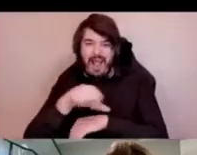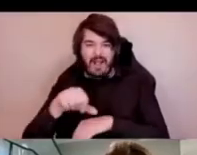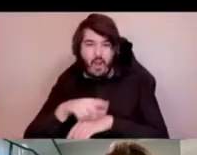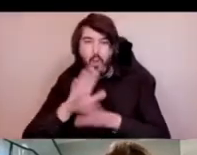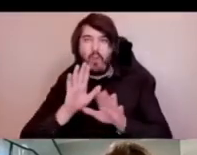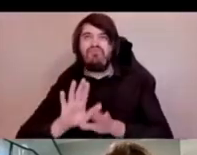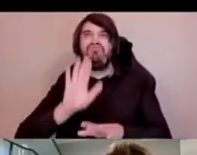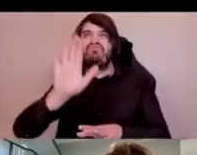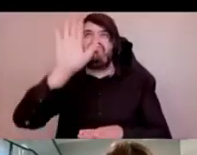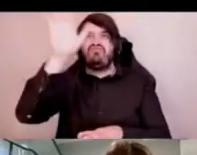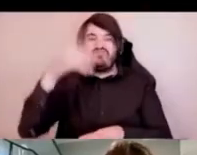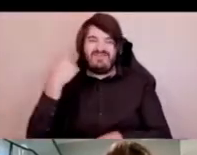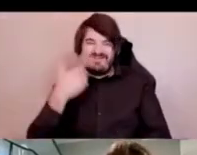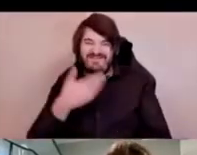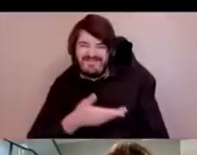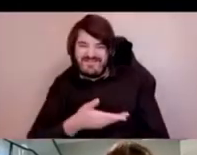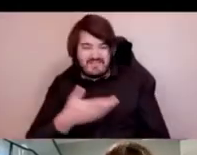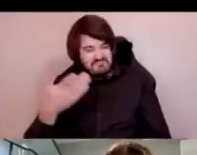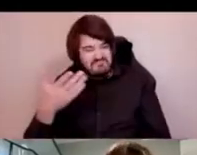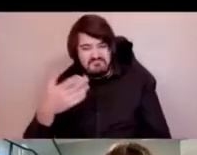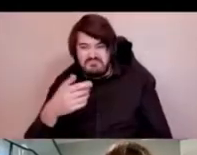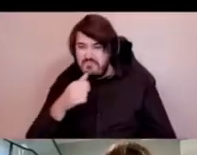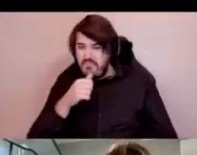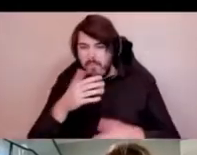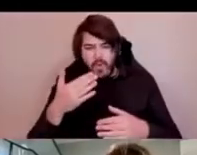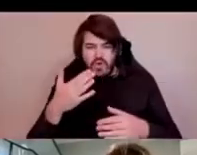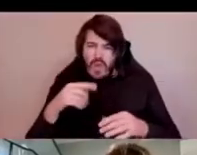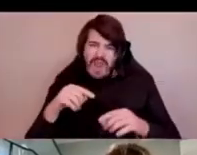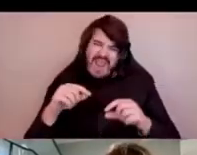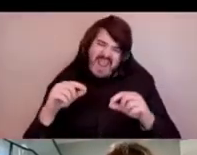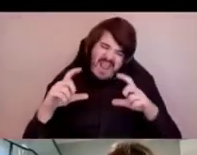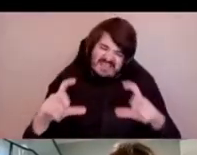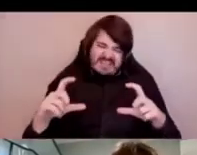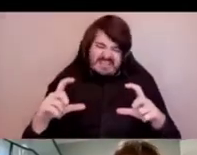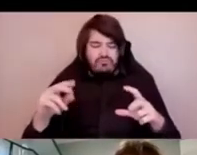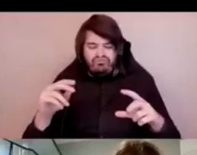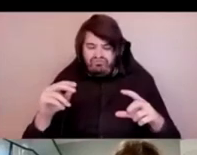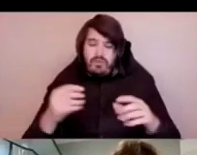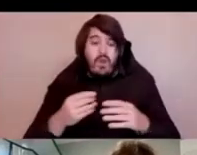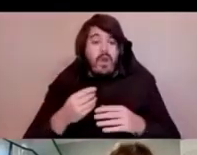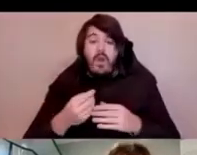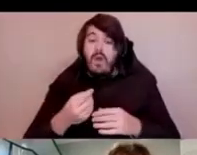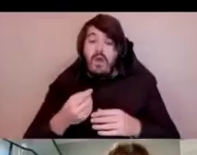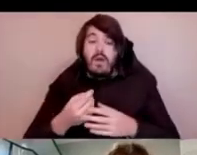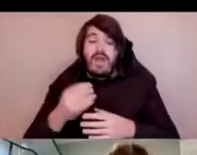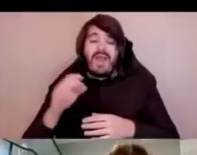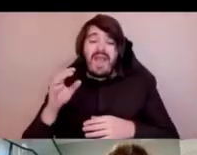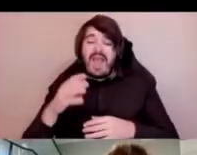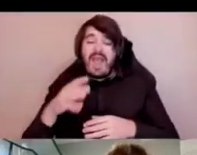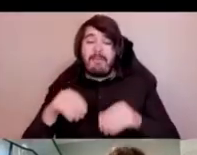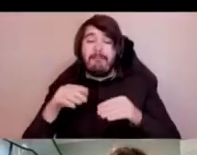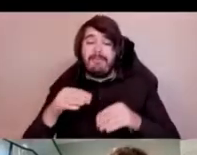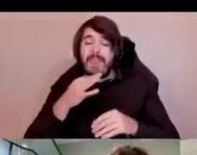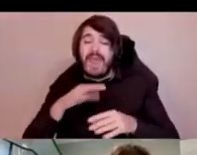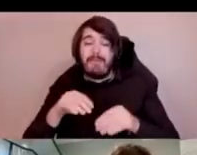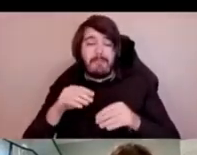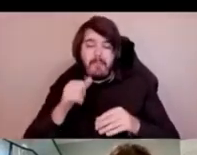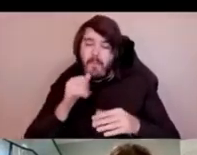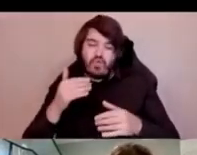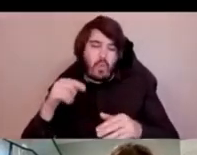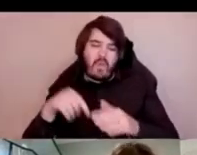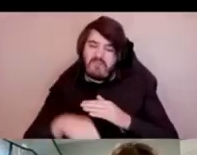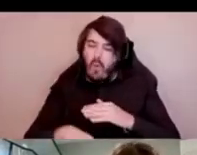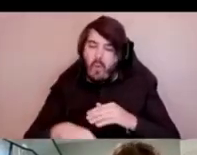ça n'a pas besoin de très, très profonde terre, ces plantes-là. Alors, la qualité de notre sol,